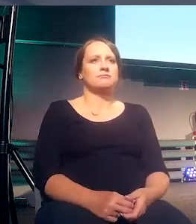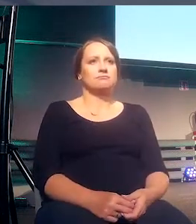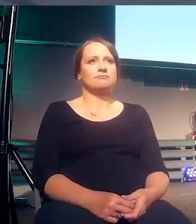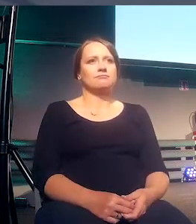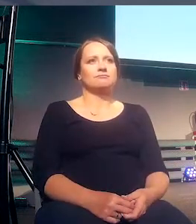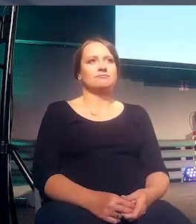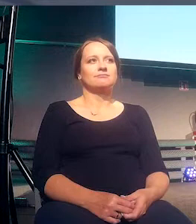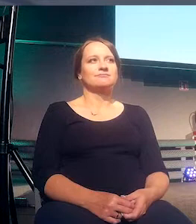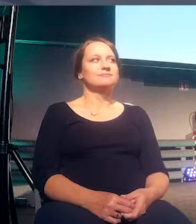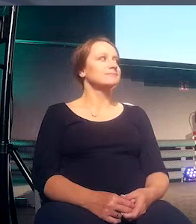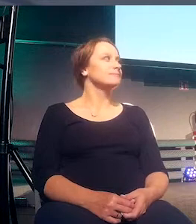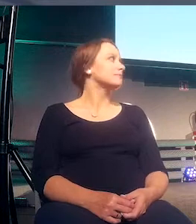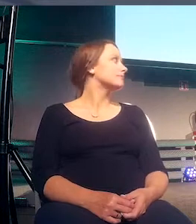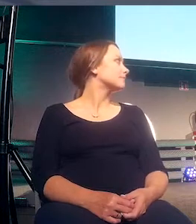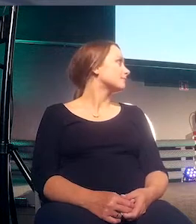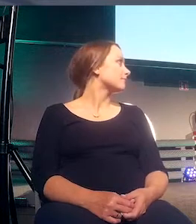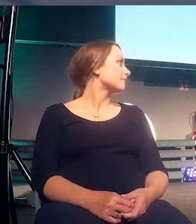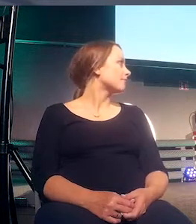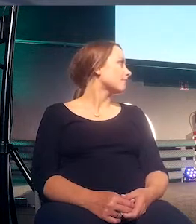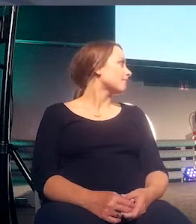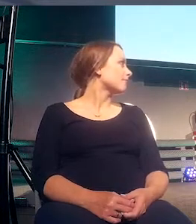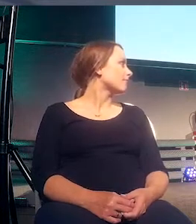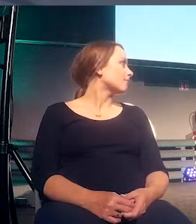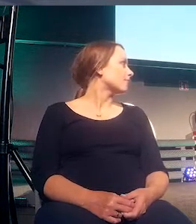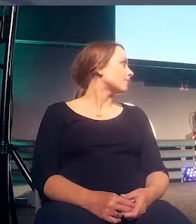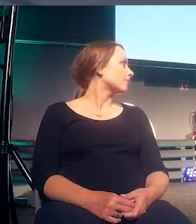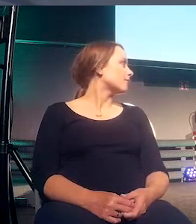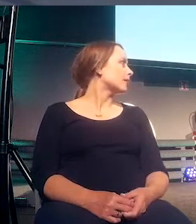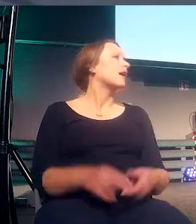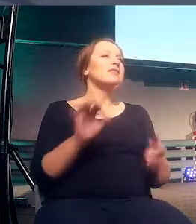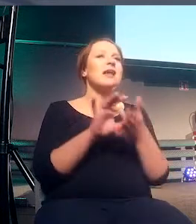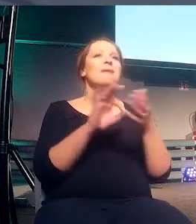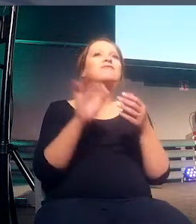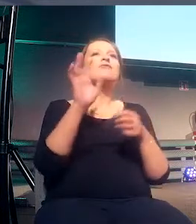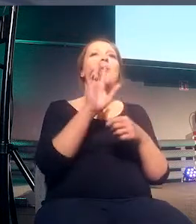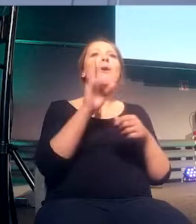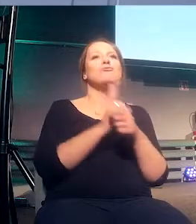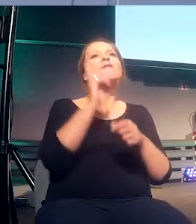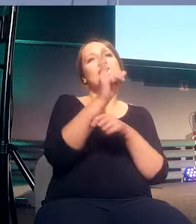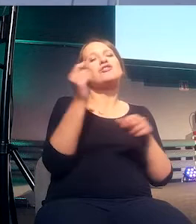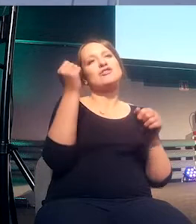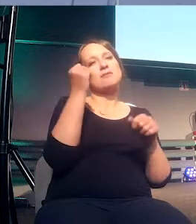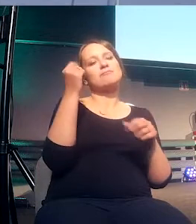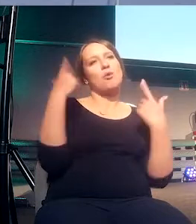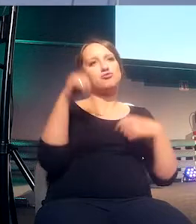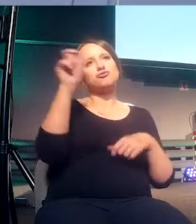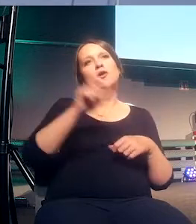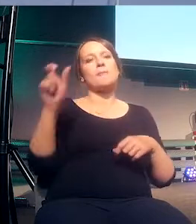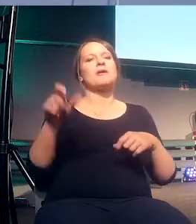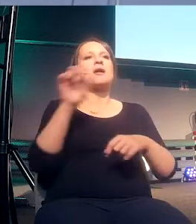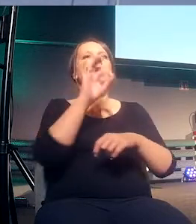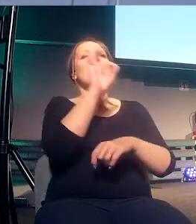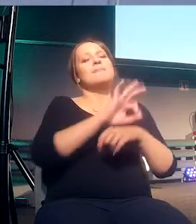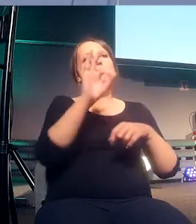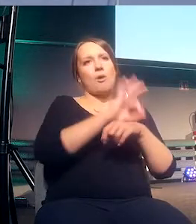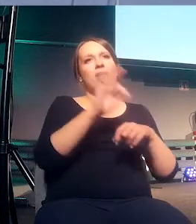się intensywnie frustrować w karierze projektanta i na pewno nie doprowadzi to nas do konkretnych sukcesów